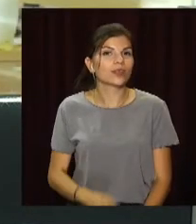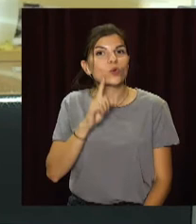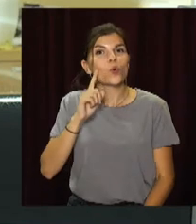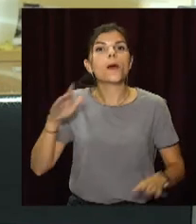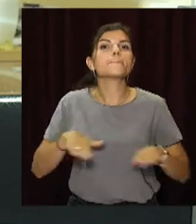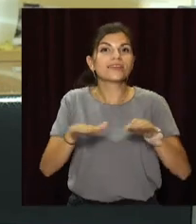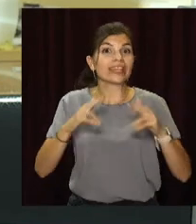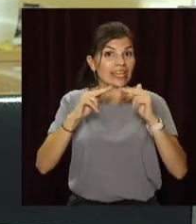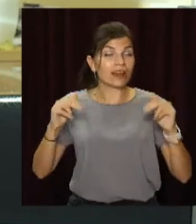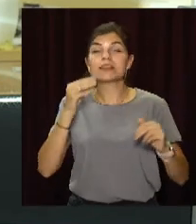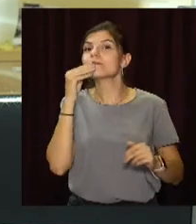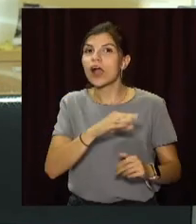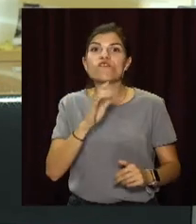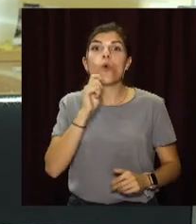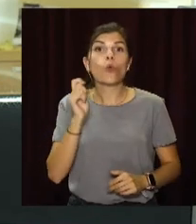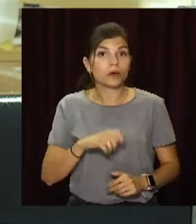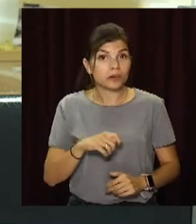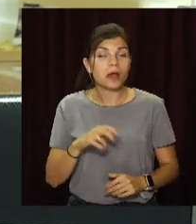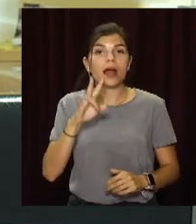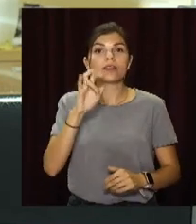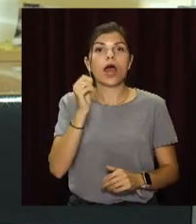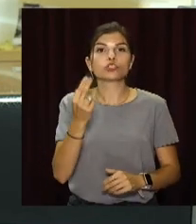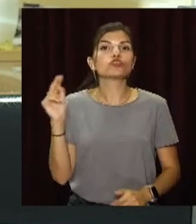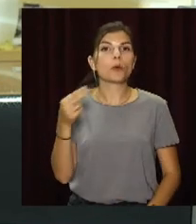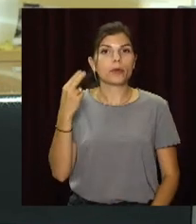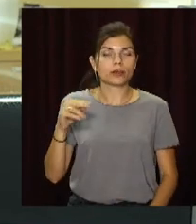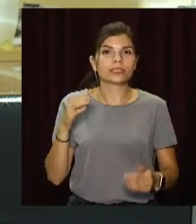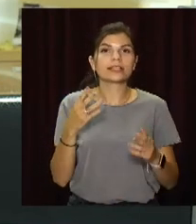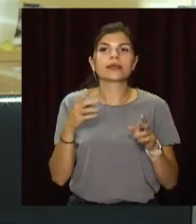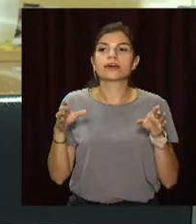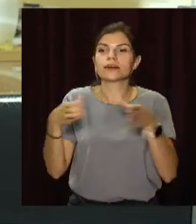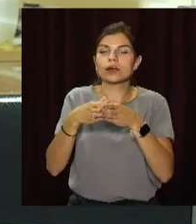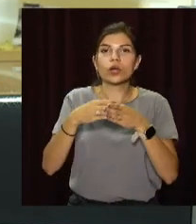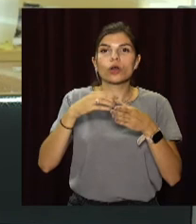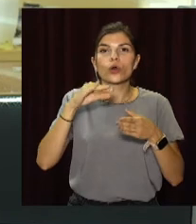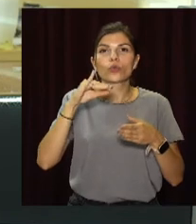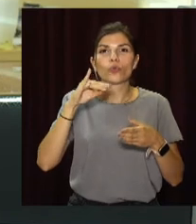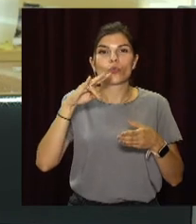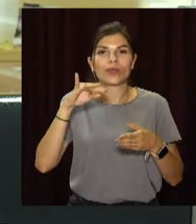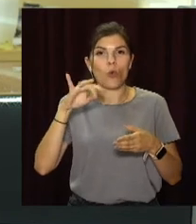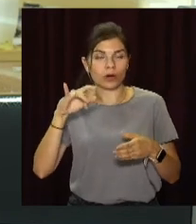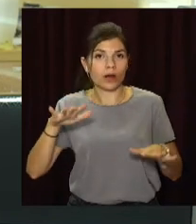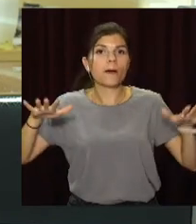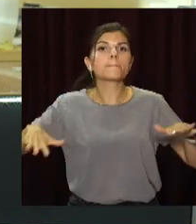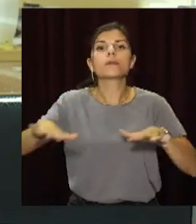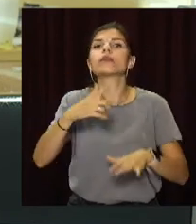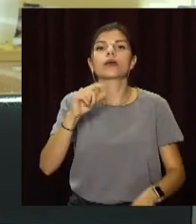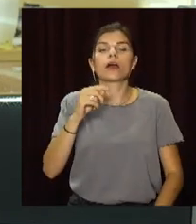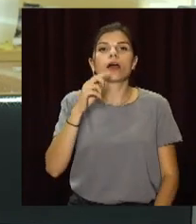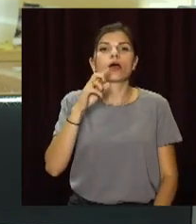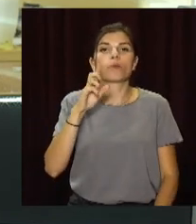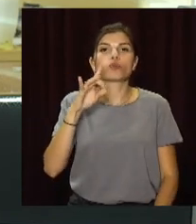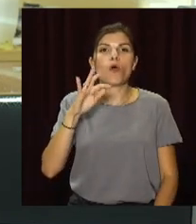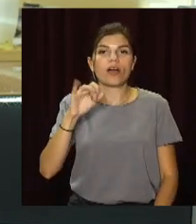плавці Дніпра – найкращі в Україні. На національному чемпіонаті серед юніорів у Броварах наші спортсмени здобули 22 медалі